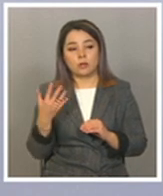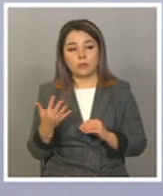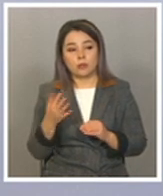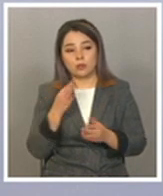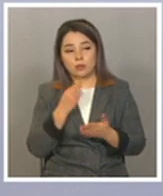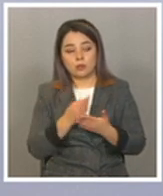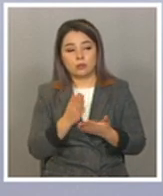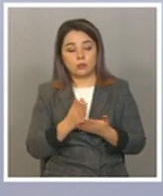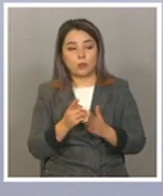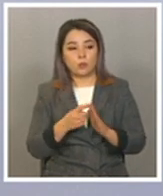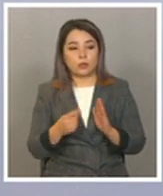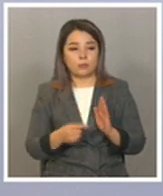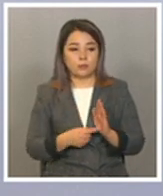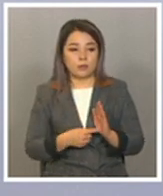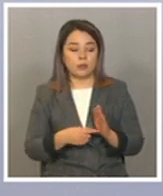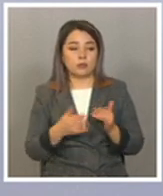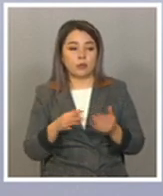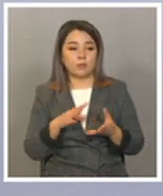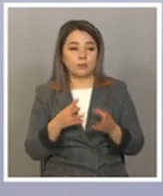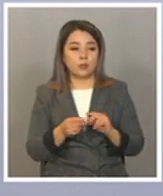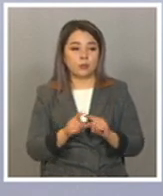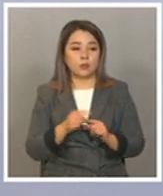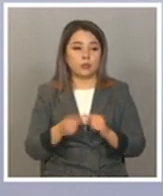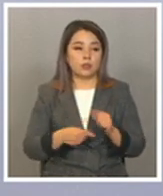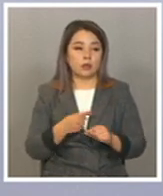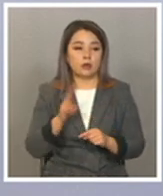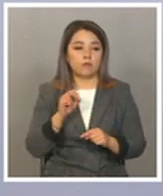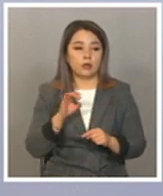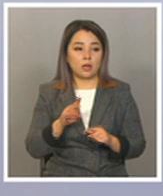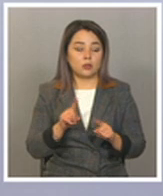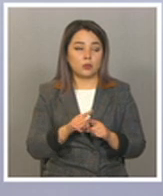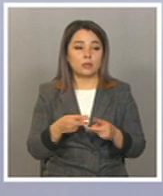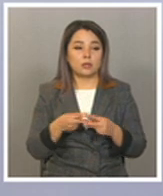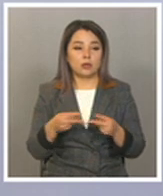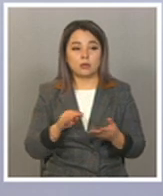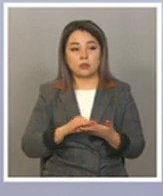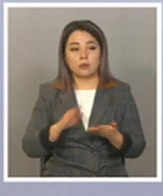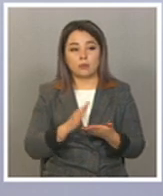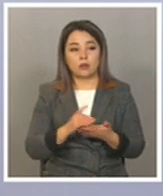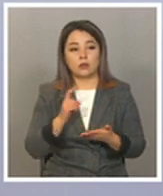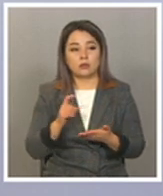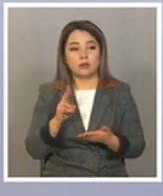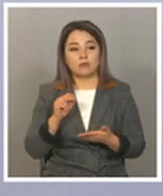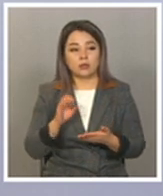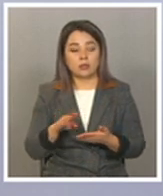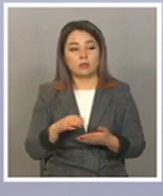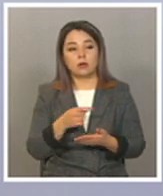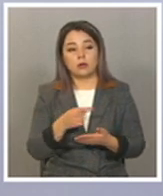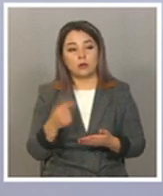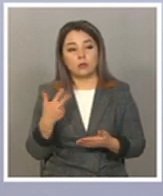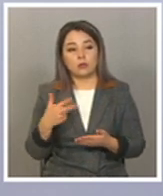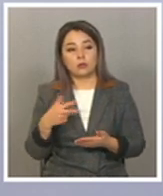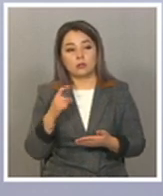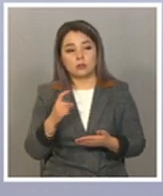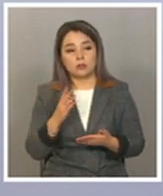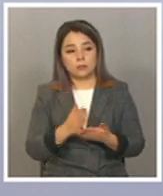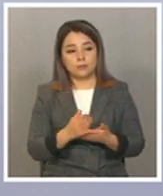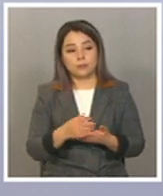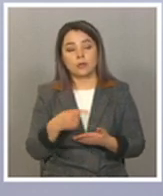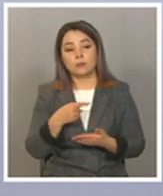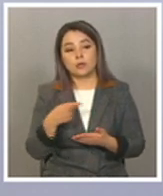4,5-ке бөлейік. Нәтижесінде келесі квадрат теңдеуді аламыз. X квадрат азайтылған 30x